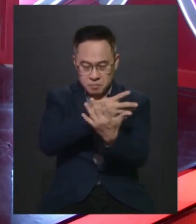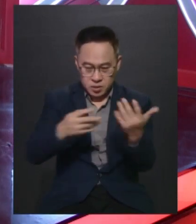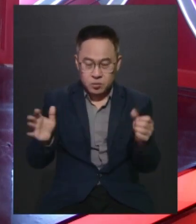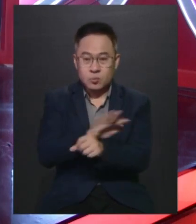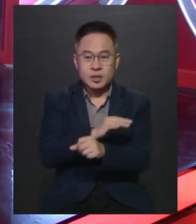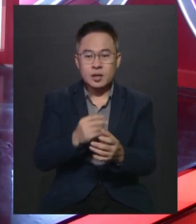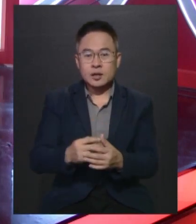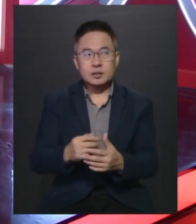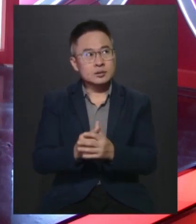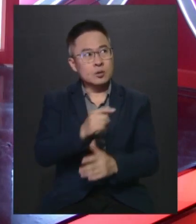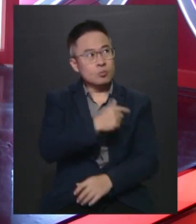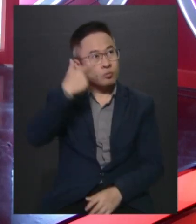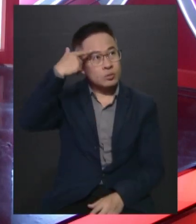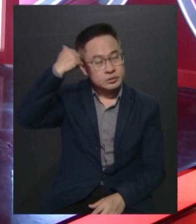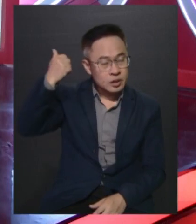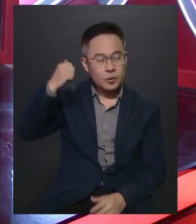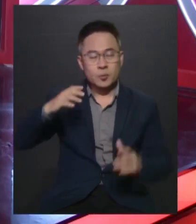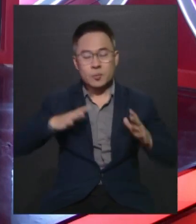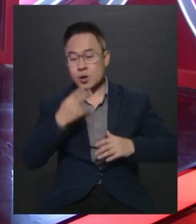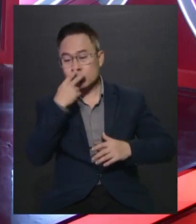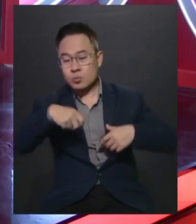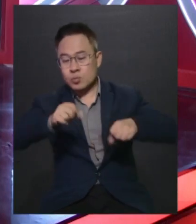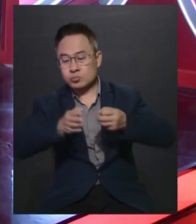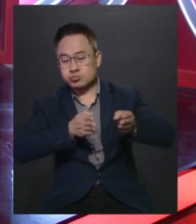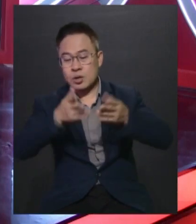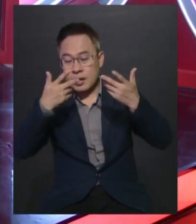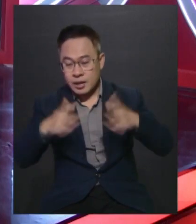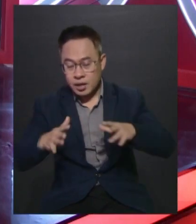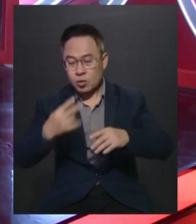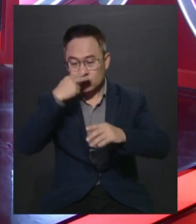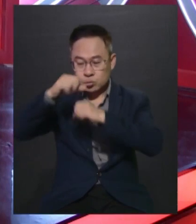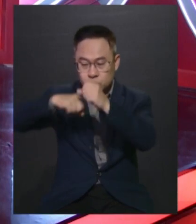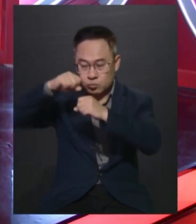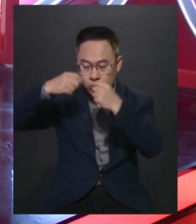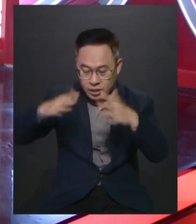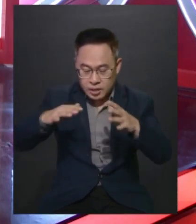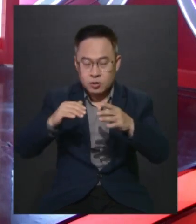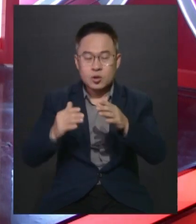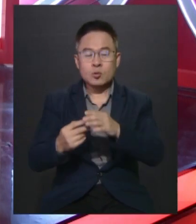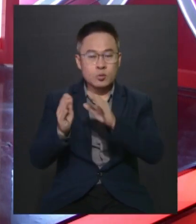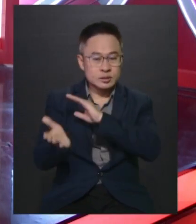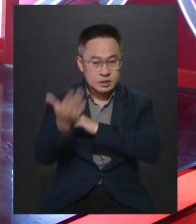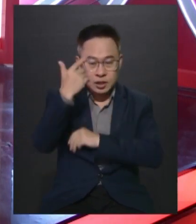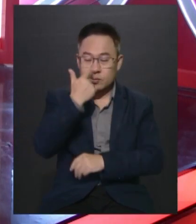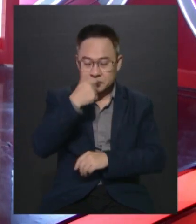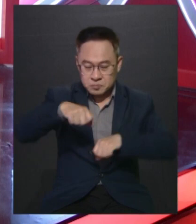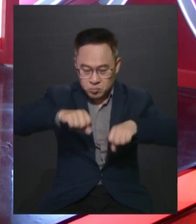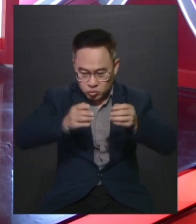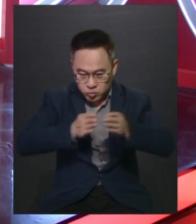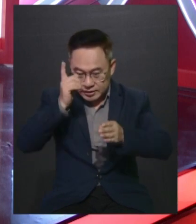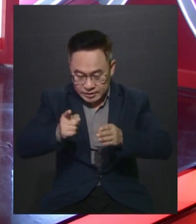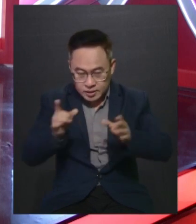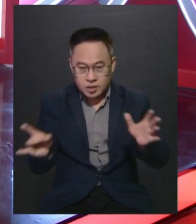คือไปตั้งแต่วันเสาร์ก็ได้นะนะจากนั้นเนี่ยดู MotoGP Moto2 Moto3 จากนั้นต่อด้วยการดูบอล คือมันแทบจ